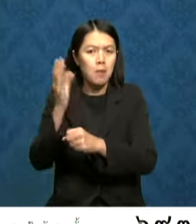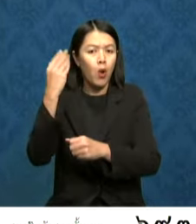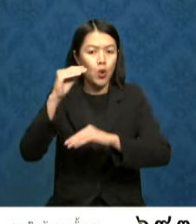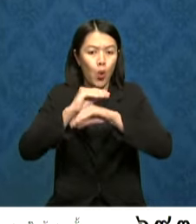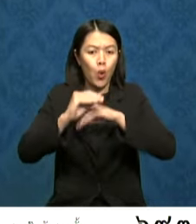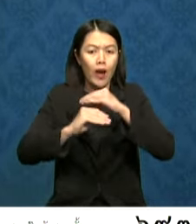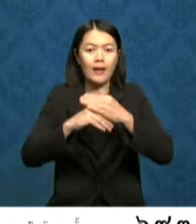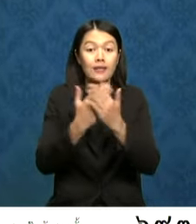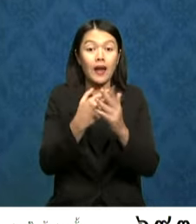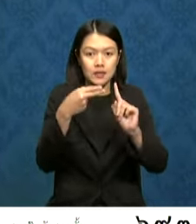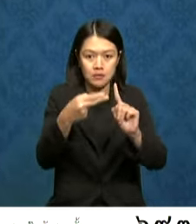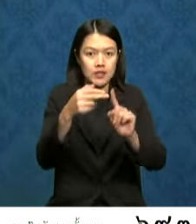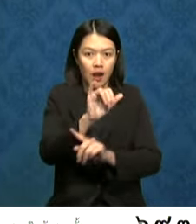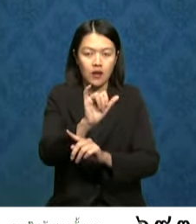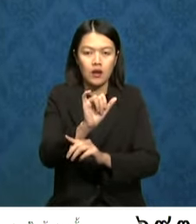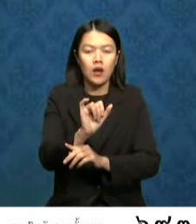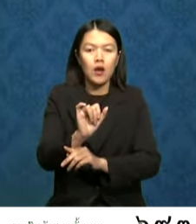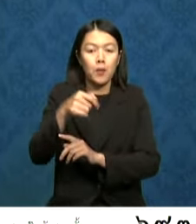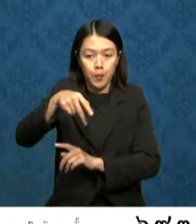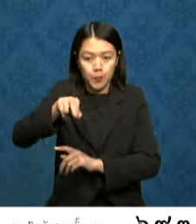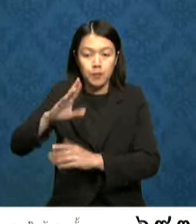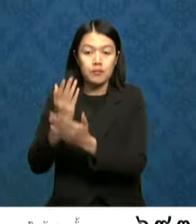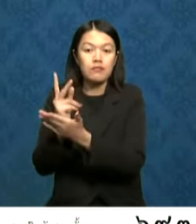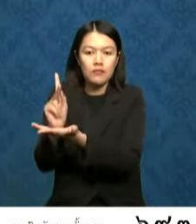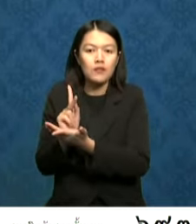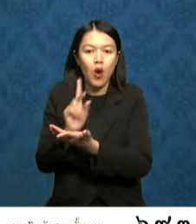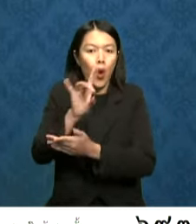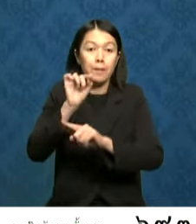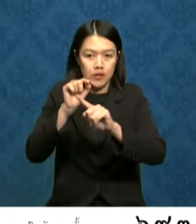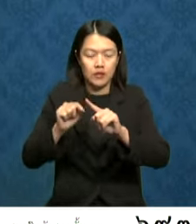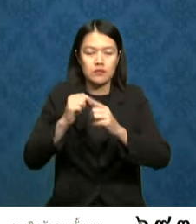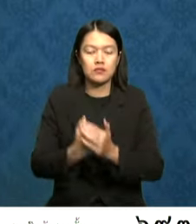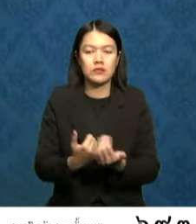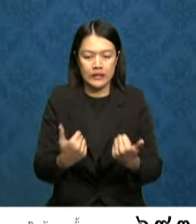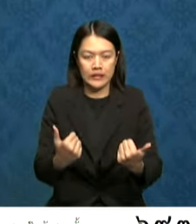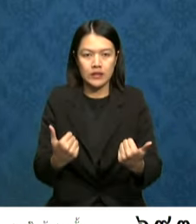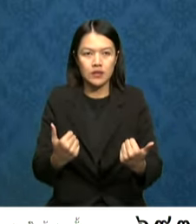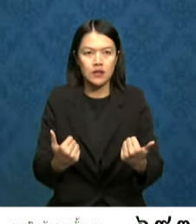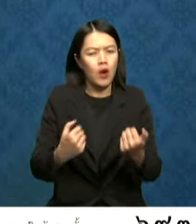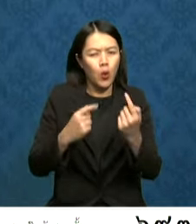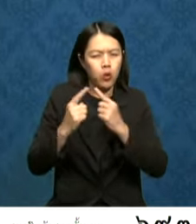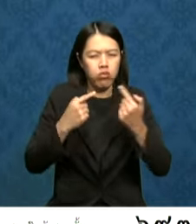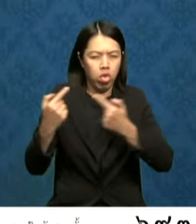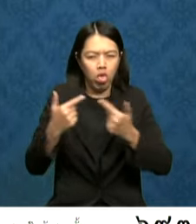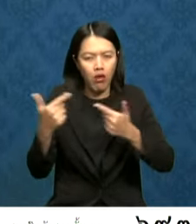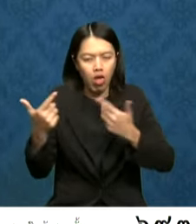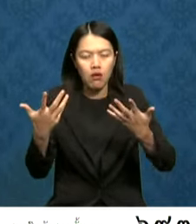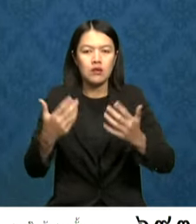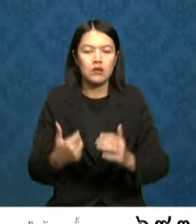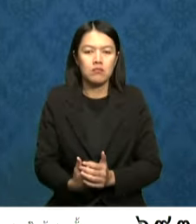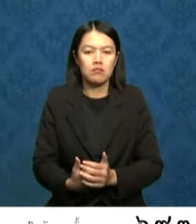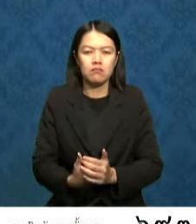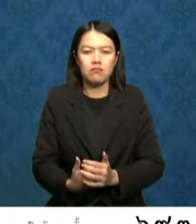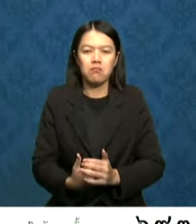คิดไม่ทันนะคะก็ไปเปลี่ยนไปใช้พรบเงินกู้ 100%นะคะแต่สุดท้ายค่ะเถียงกันตั้งนานค่ะว่ามัน